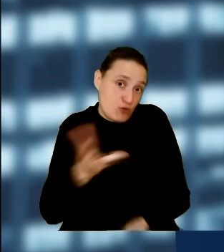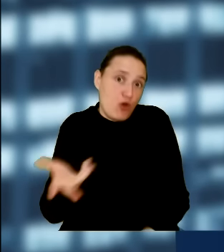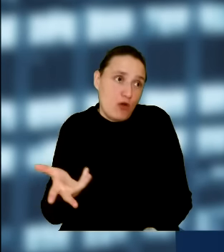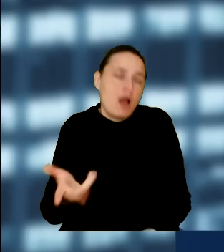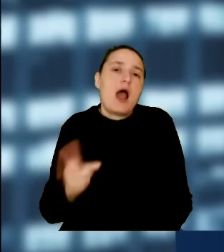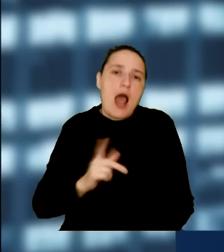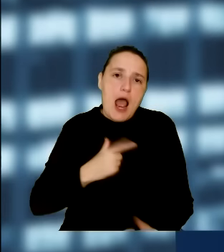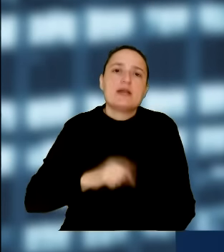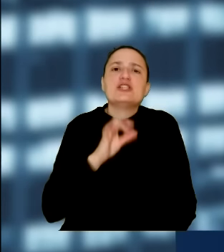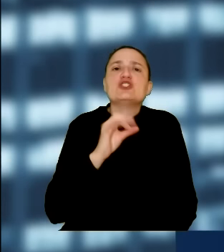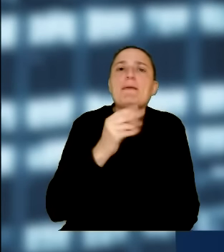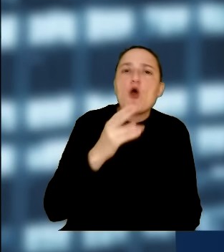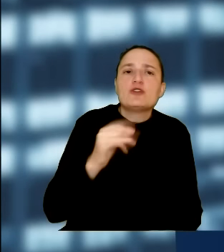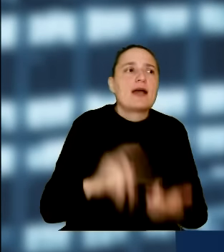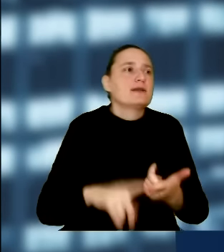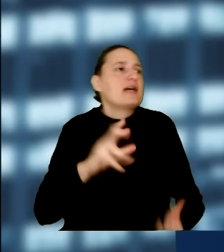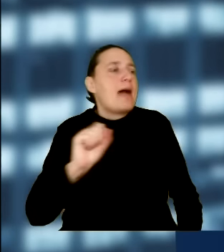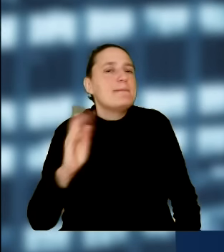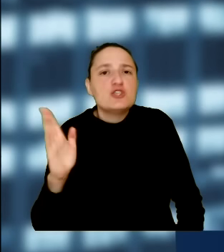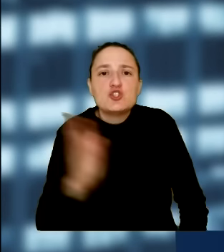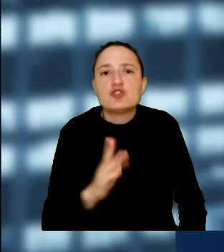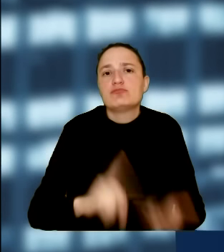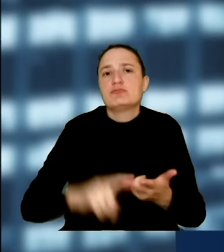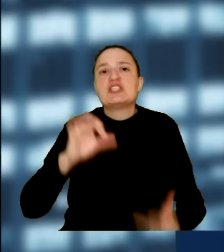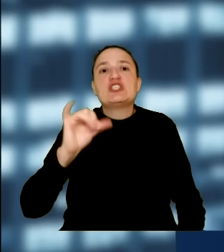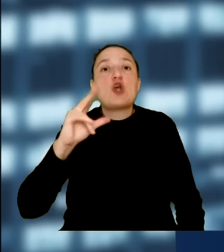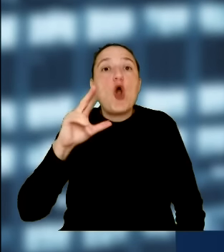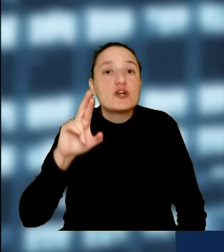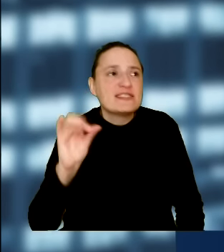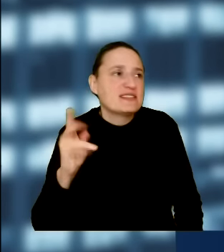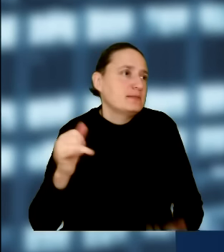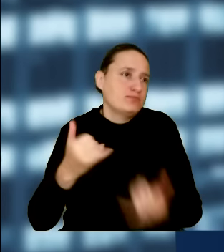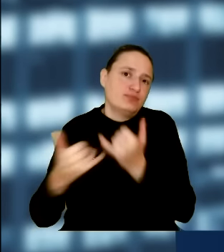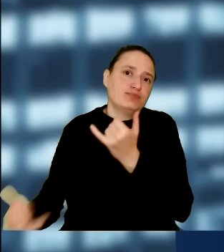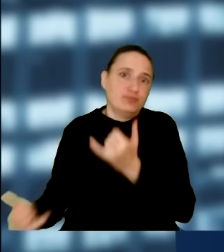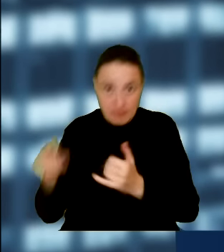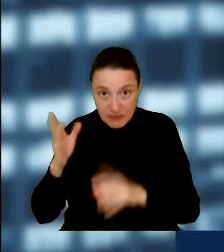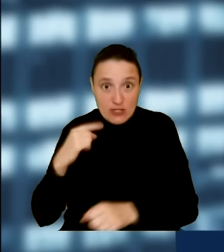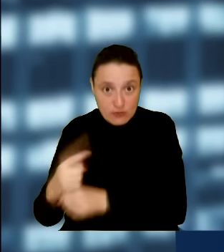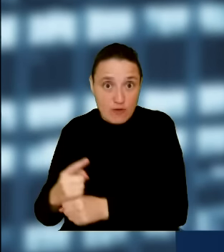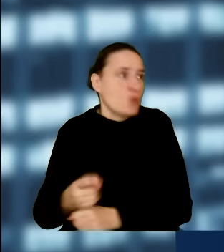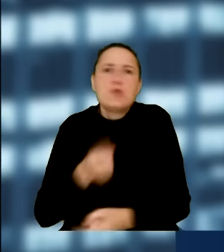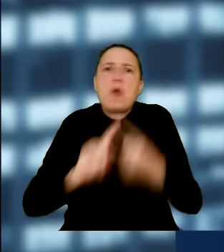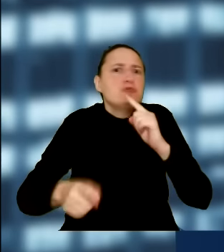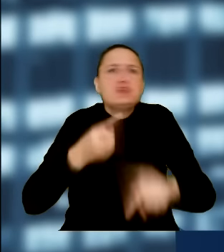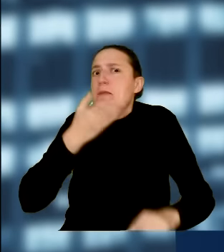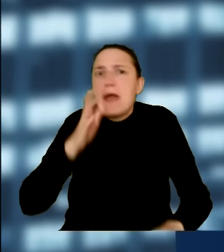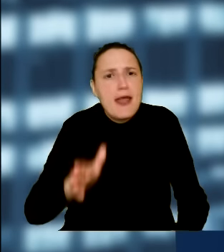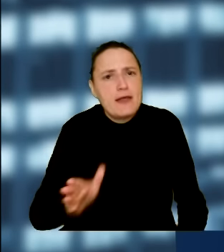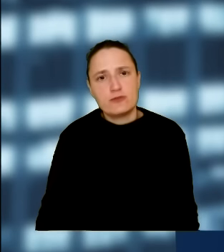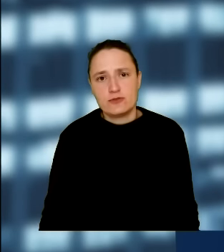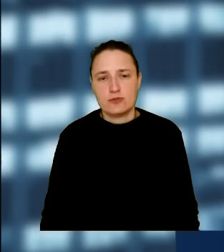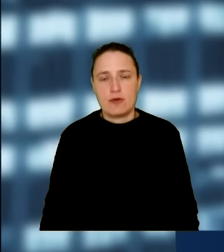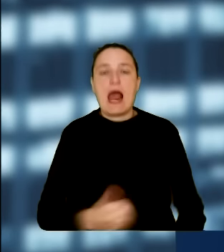Siemoniak, Kamysz, Sikorski i tak dalej, i tak dalej. A na czele tej komisji